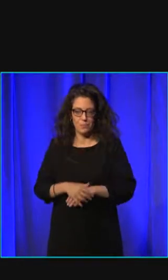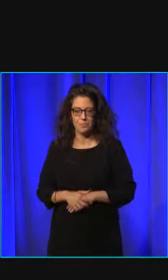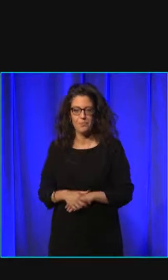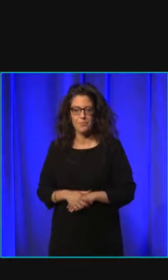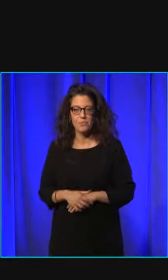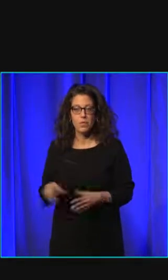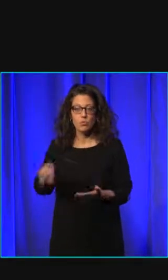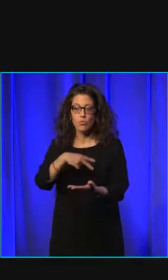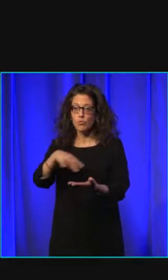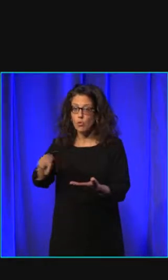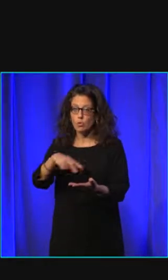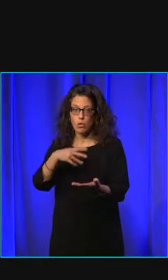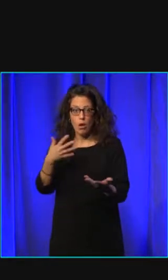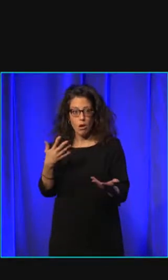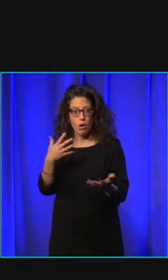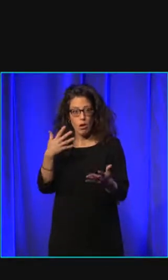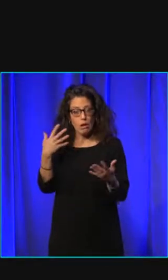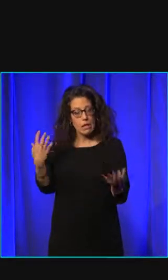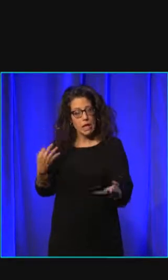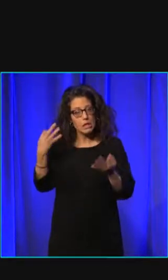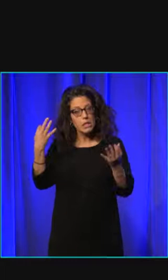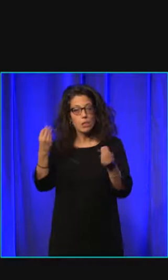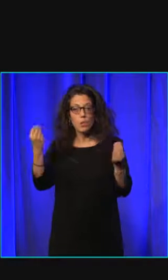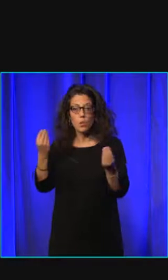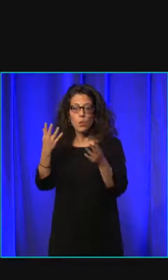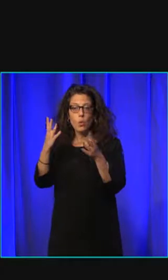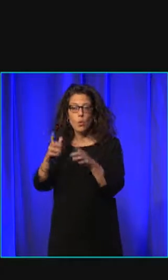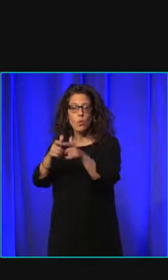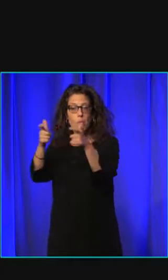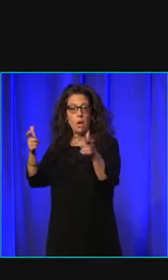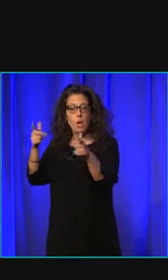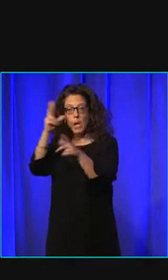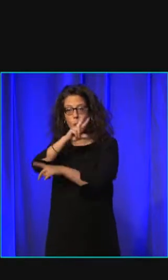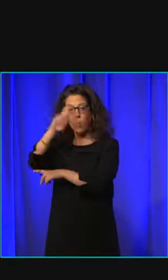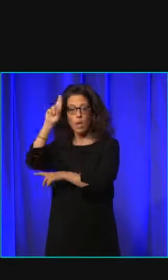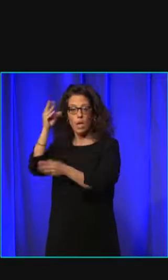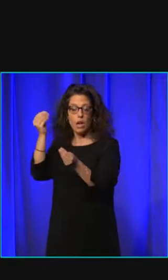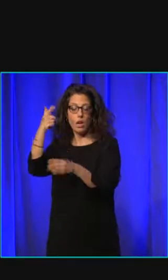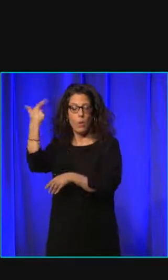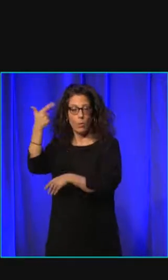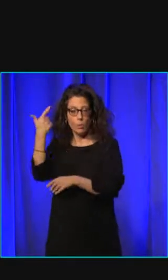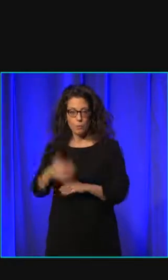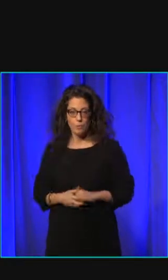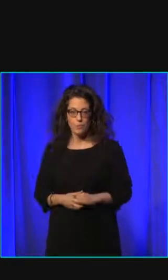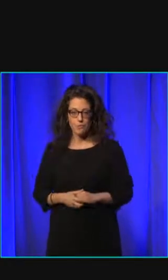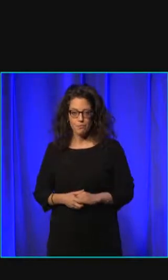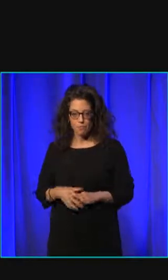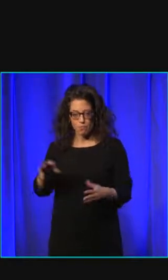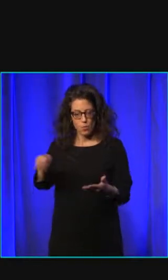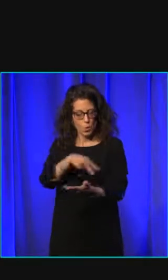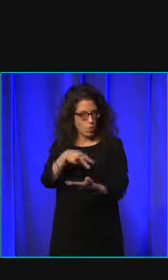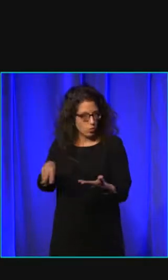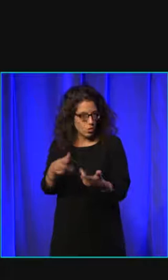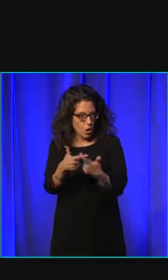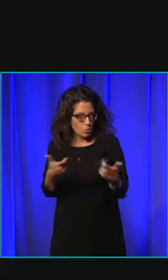des danseurs qui pratiquent la danse classique au Ballet Royal de Londres. Et ces danseurs, qu'est-ce qu'on a fait